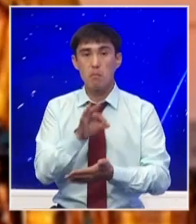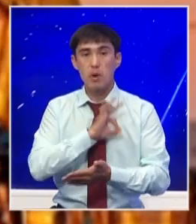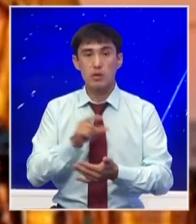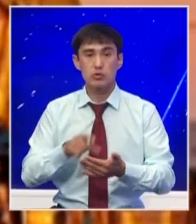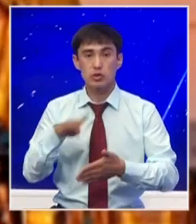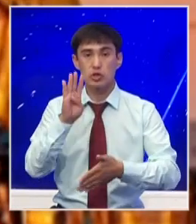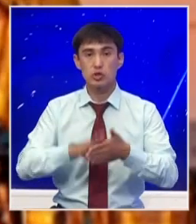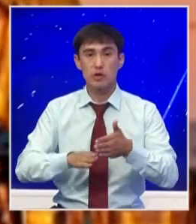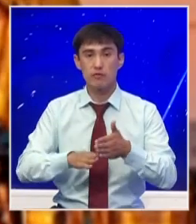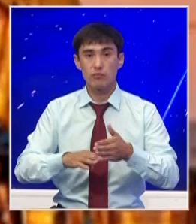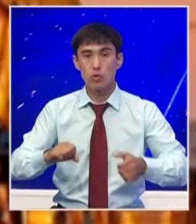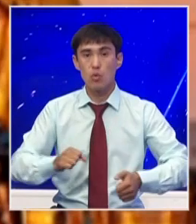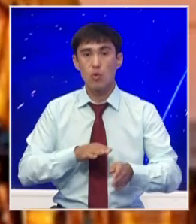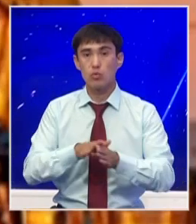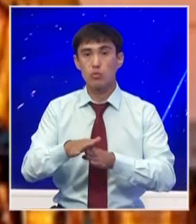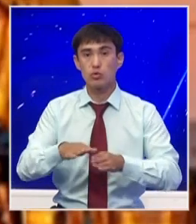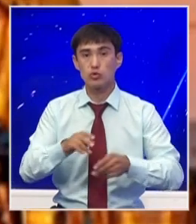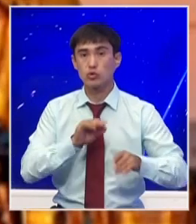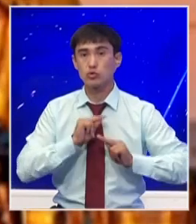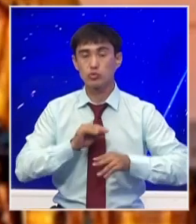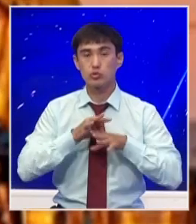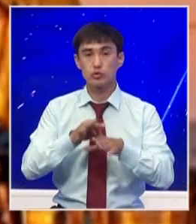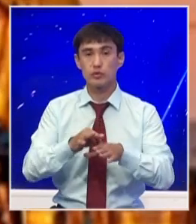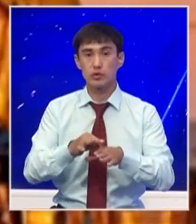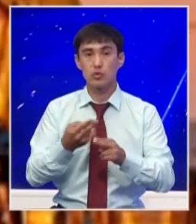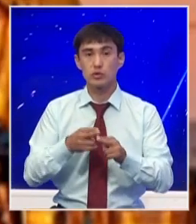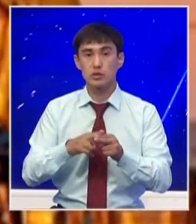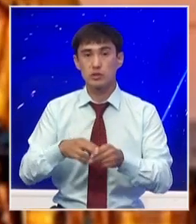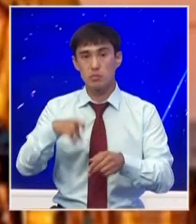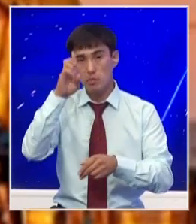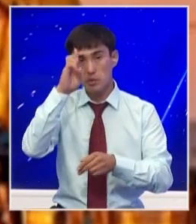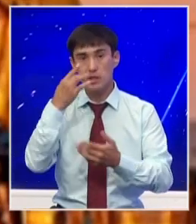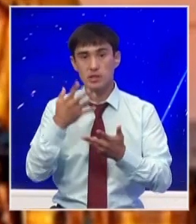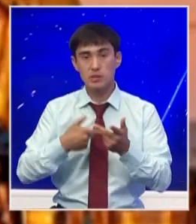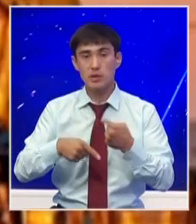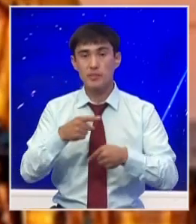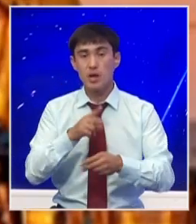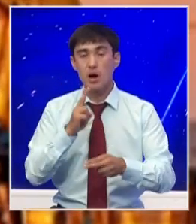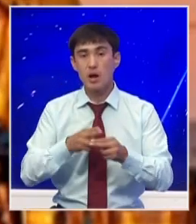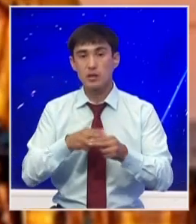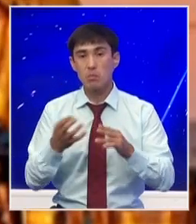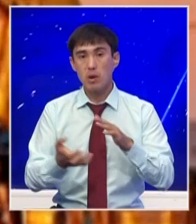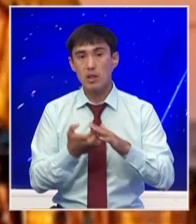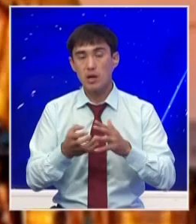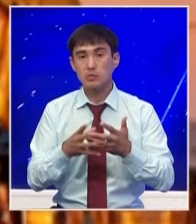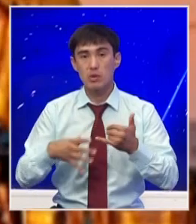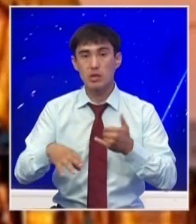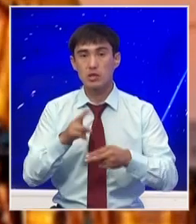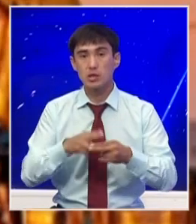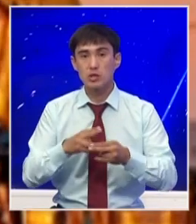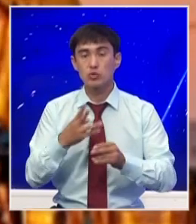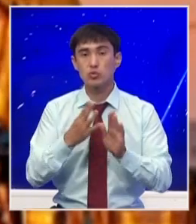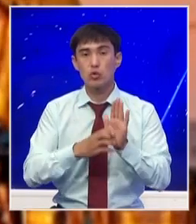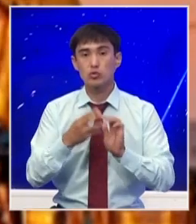айыппұл санкцияларын қолдану бойынша жұмыс жүргізіп жатыр. Осылайша мемлекет есебіне қатты пайдалы қазбалар бойынша